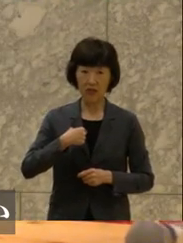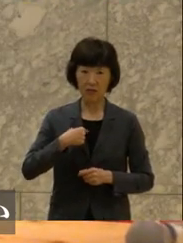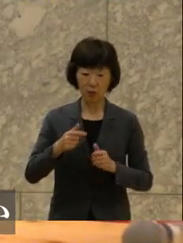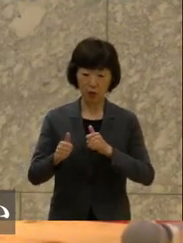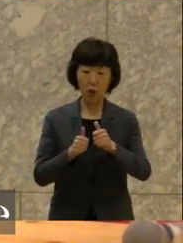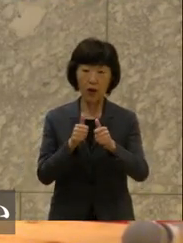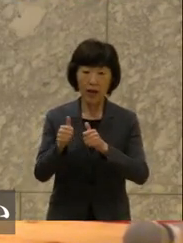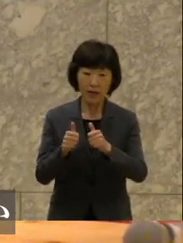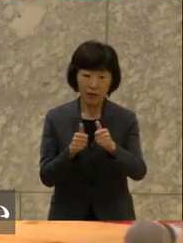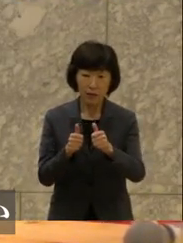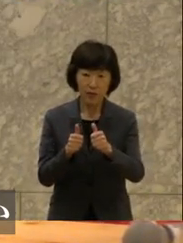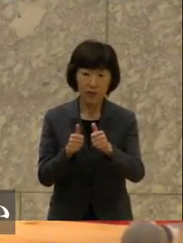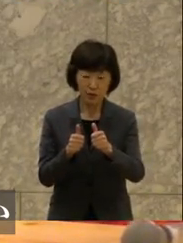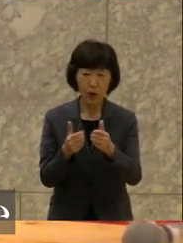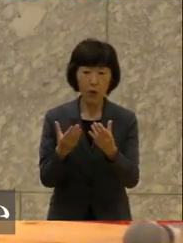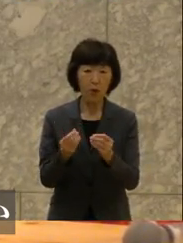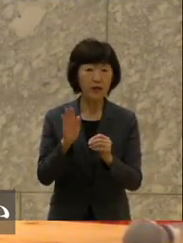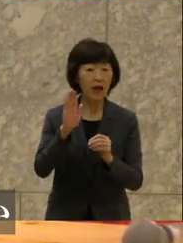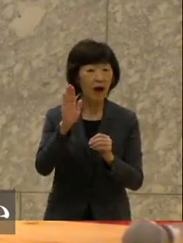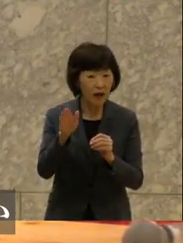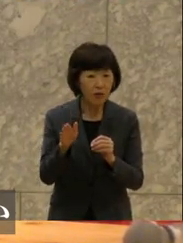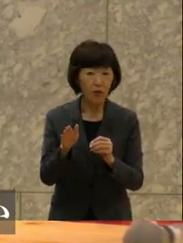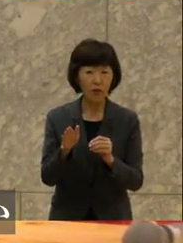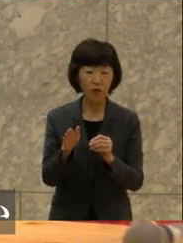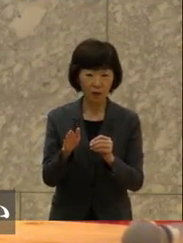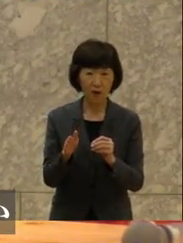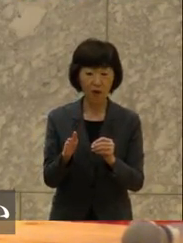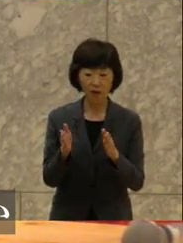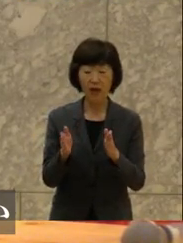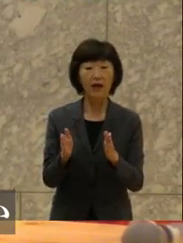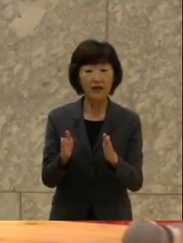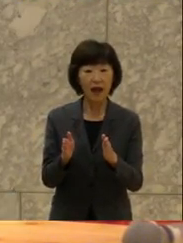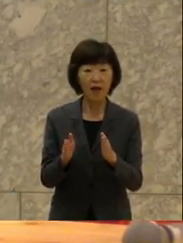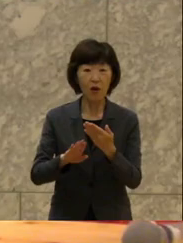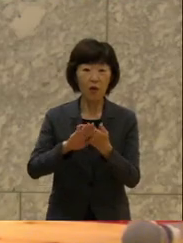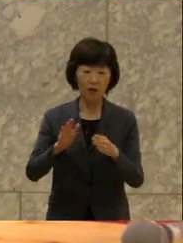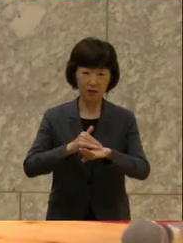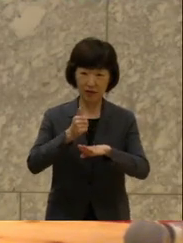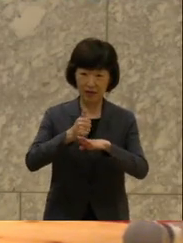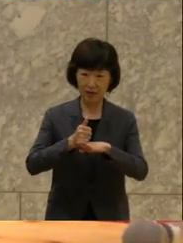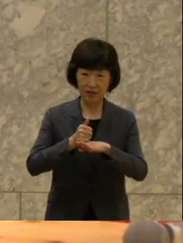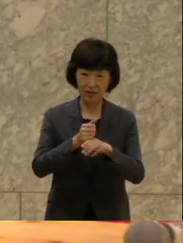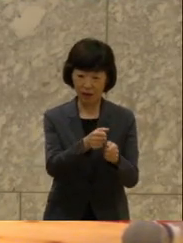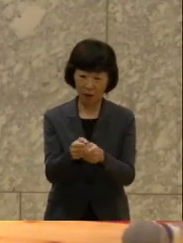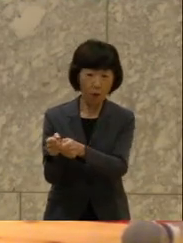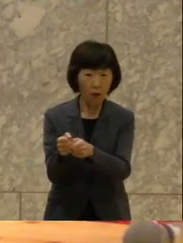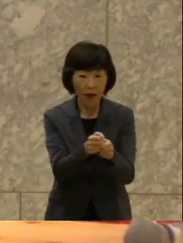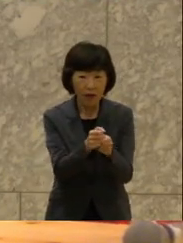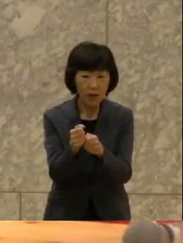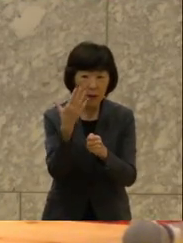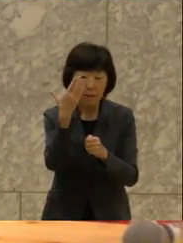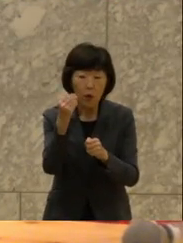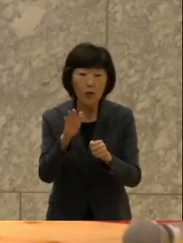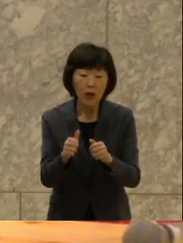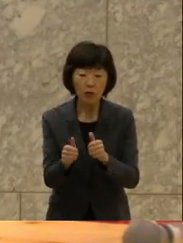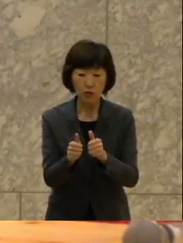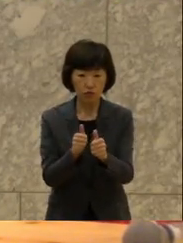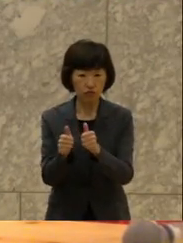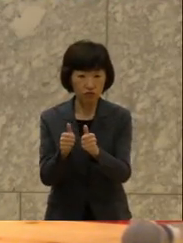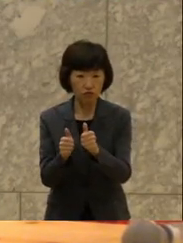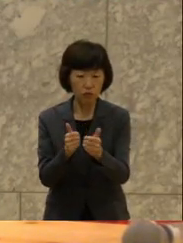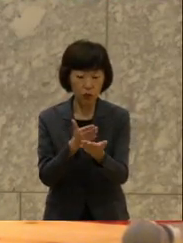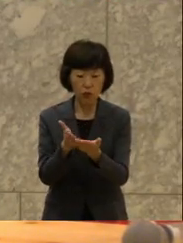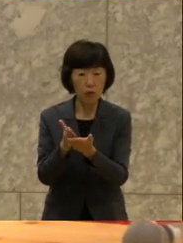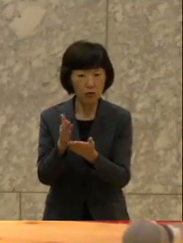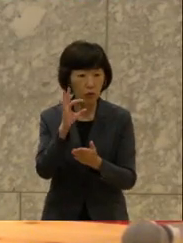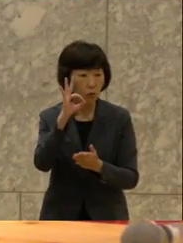の合間とかには他の選手の応援にも行ったりとか興味のある種目を見に行ったりとかもする